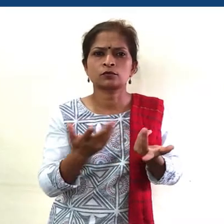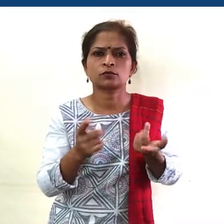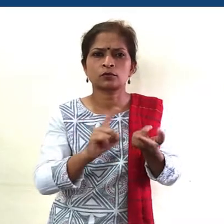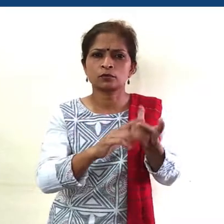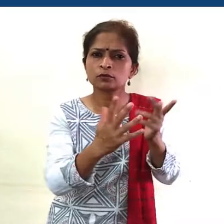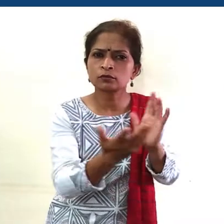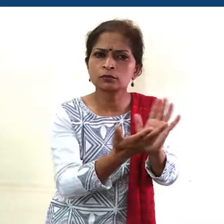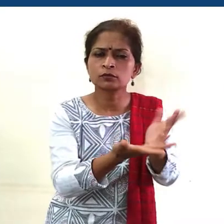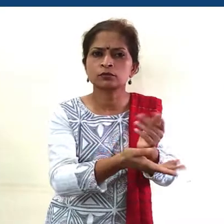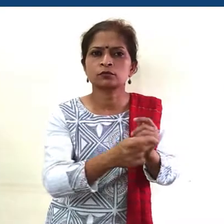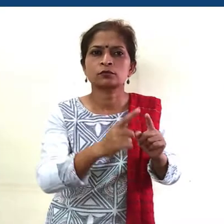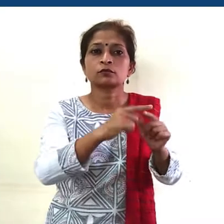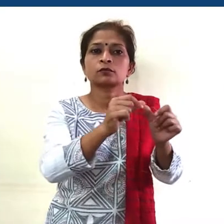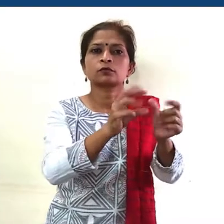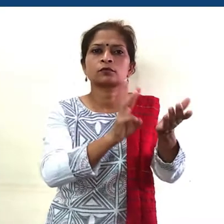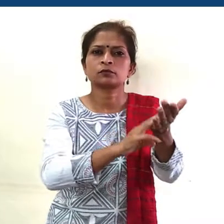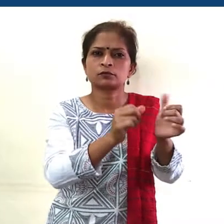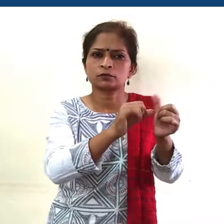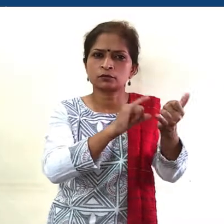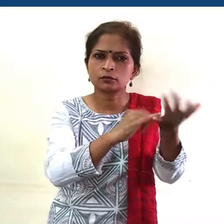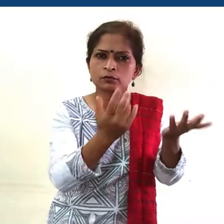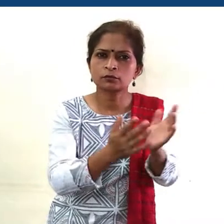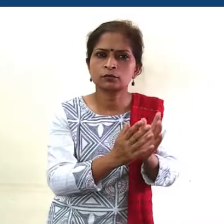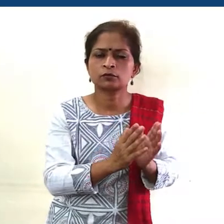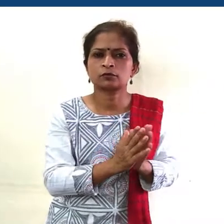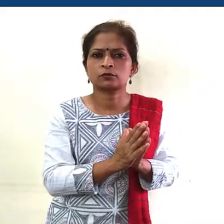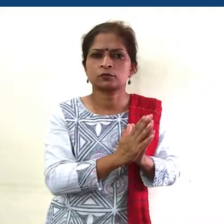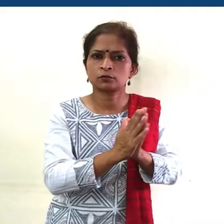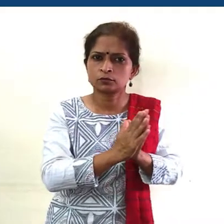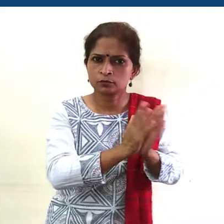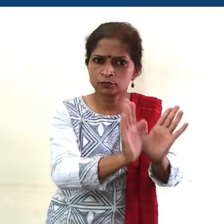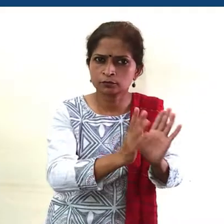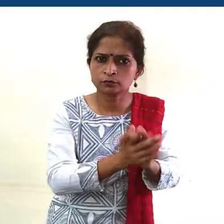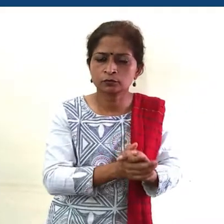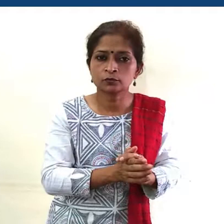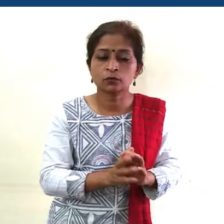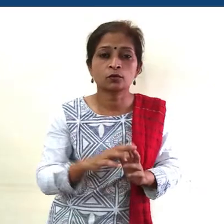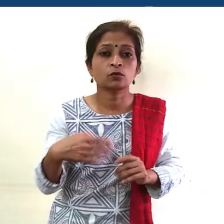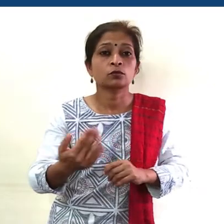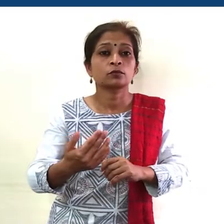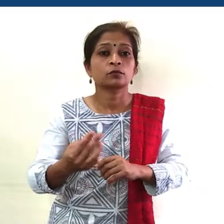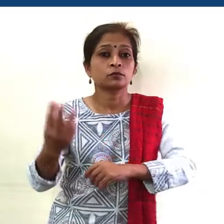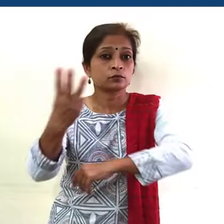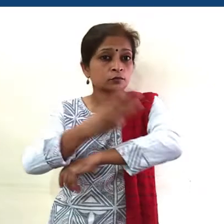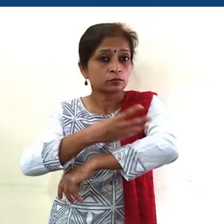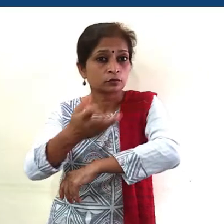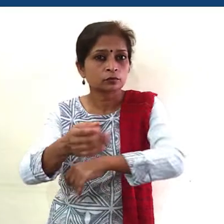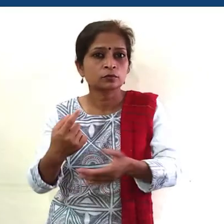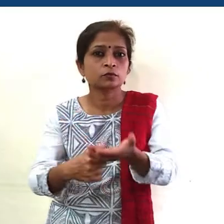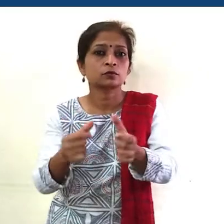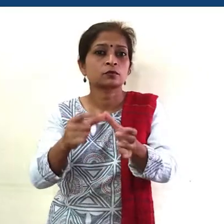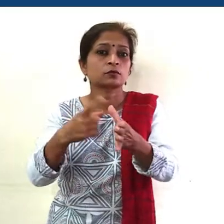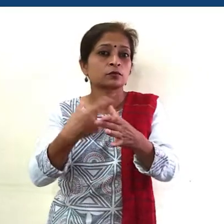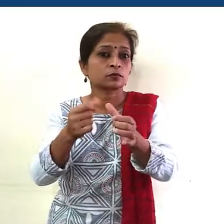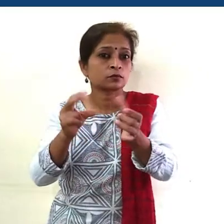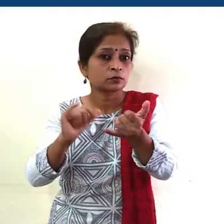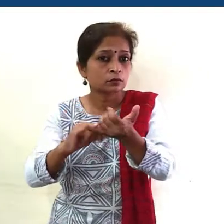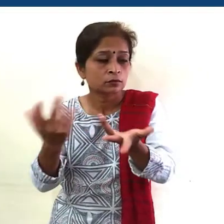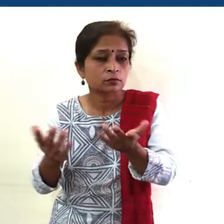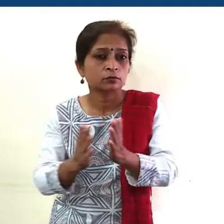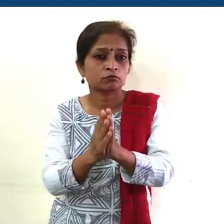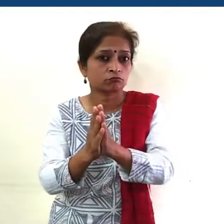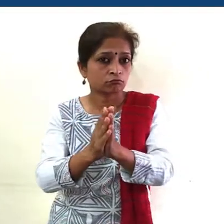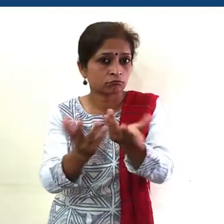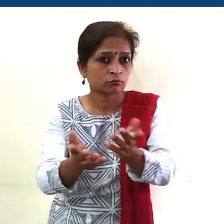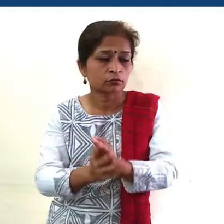पृथ्वी का जो तमस रूप है वो पूजा किया जाता है। बाकी आखिरी दूसरे 3 दिन रजस रूप का पूजा